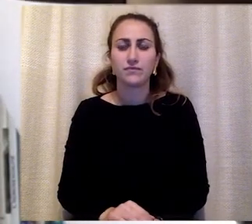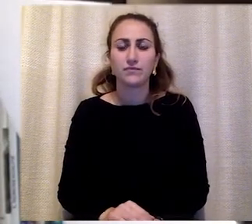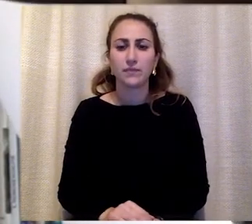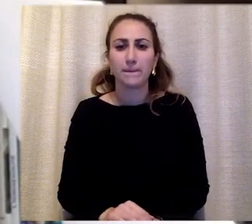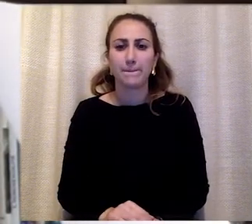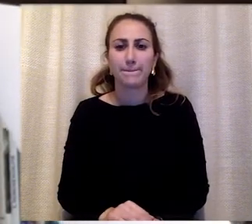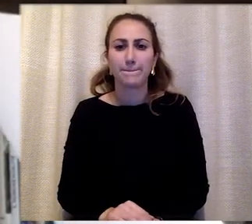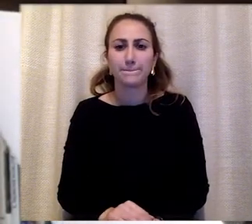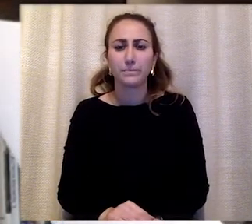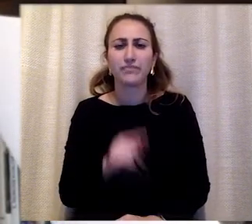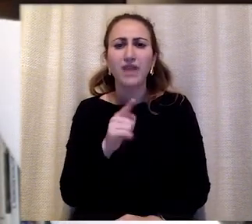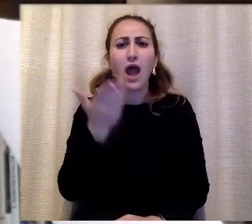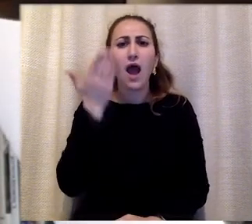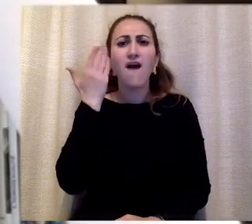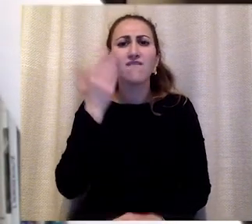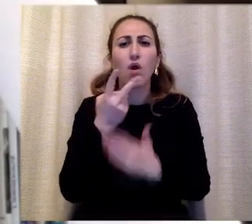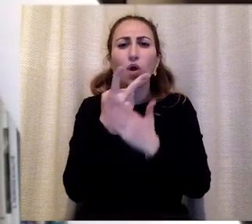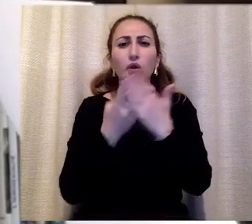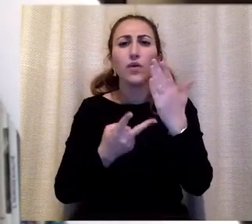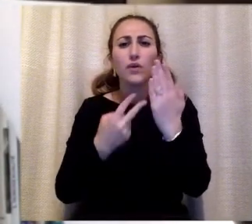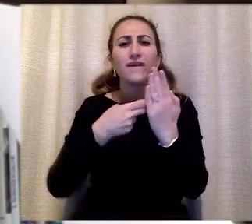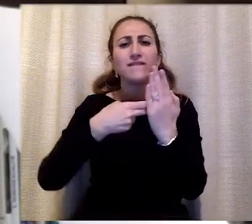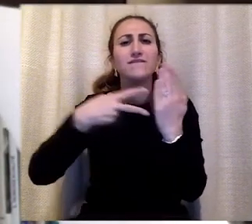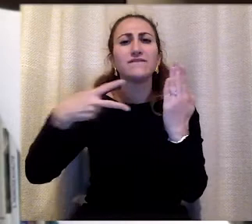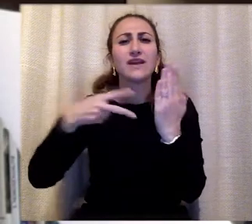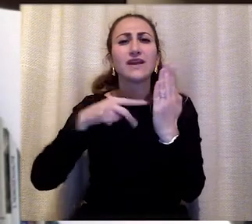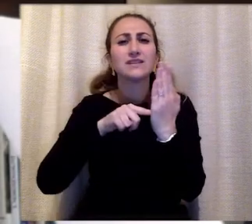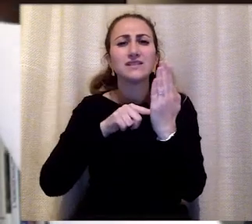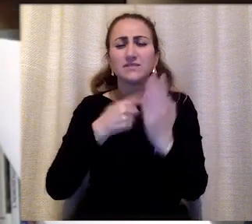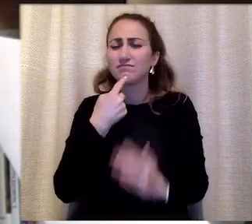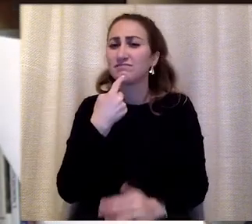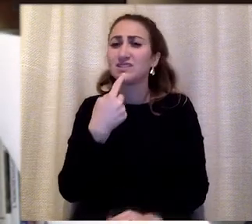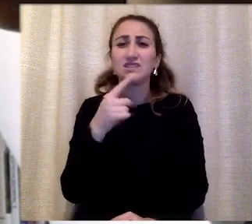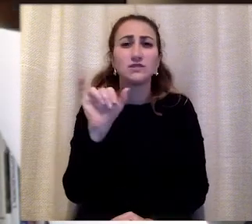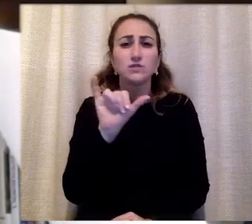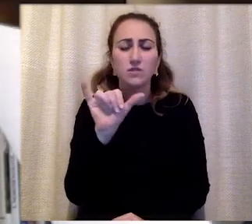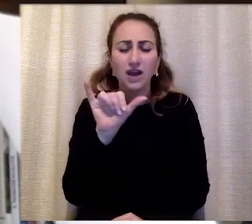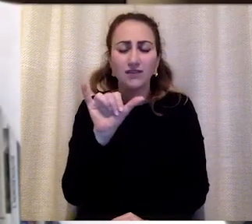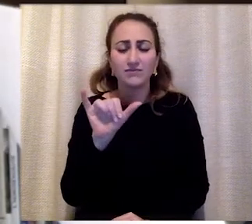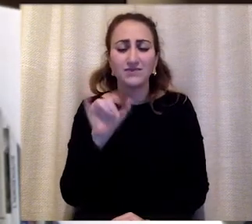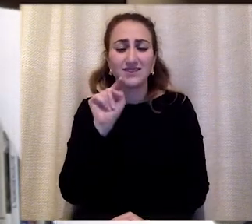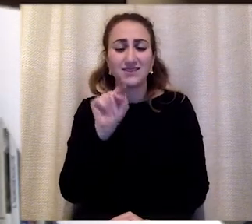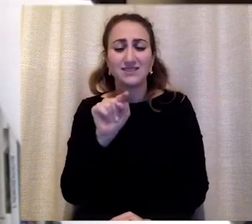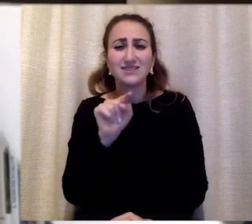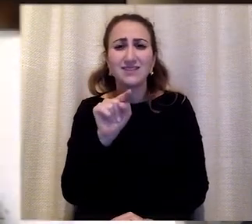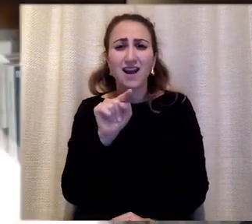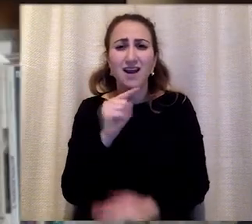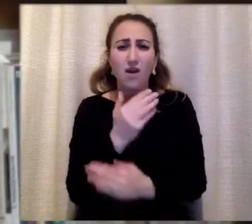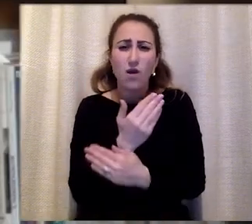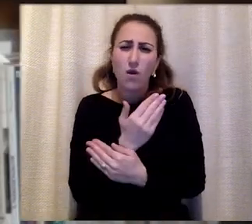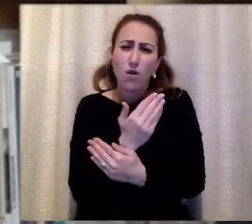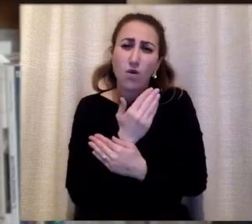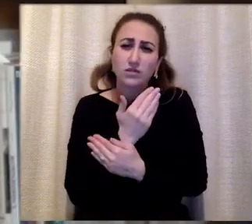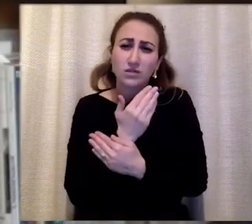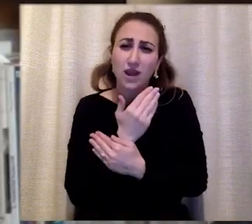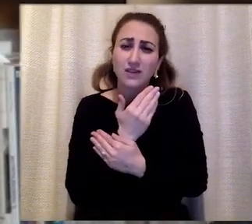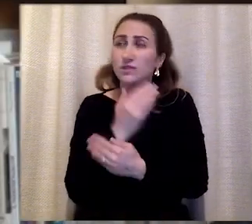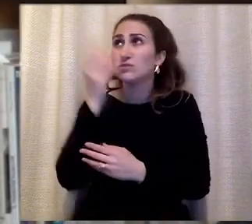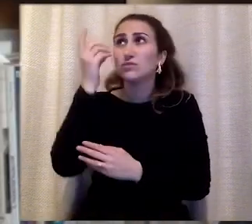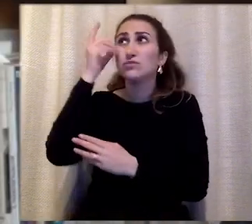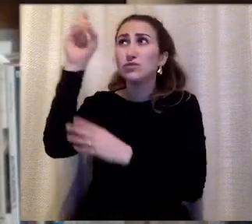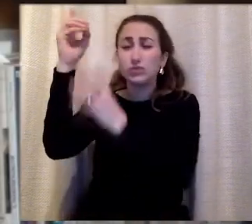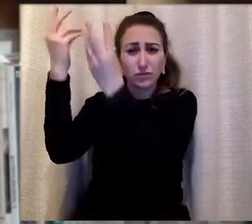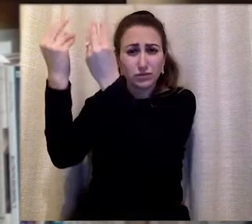Il dit « afin que cette consolation dont nous sommes l'objet de la part